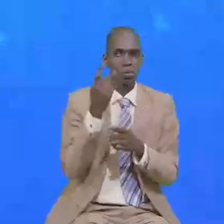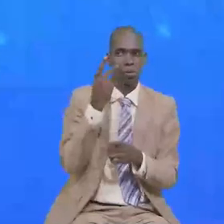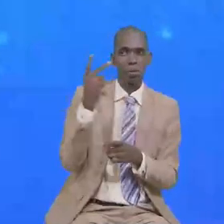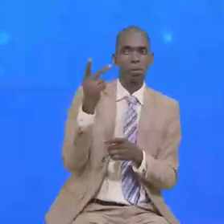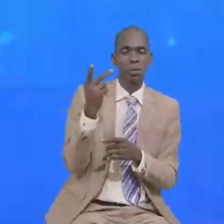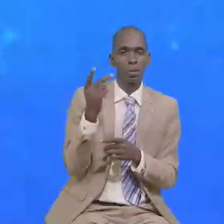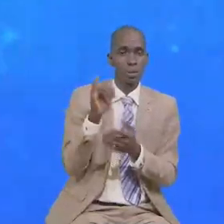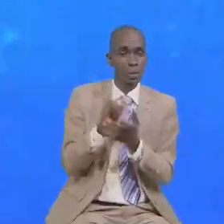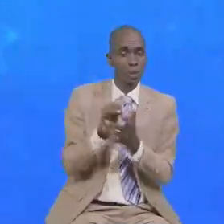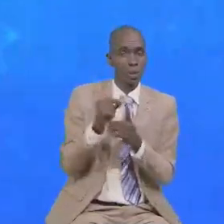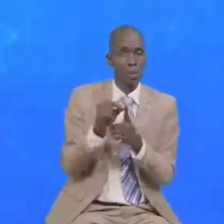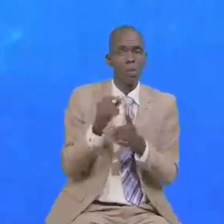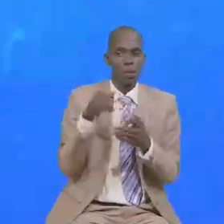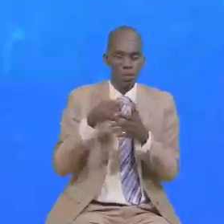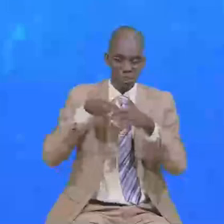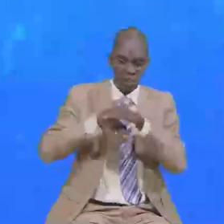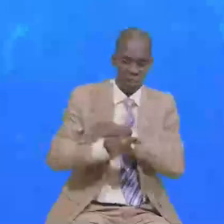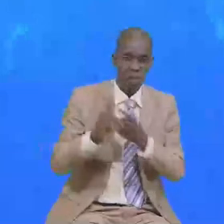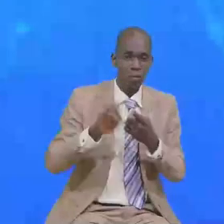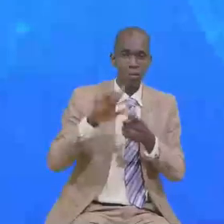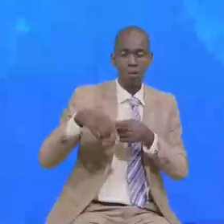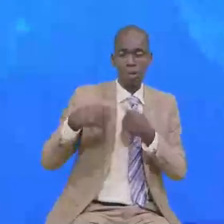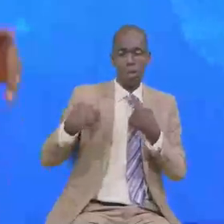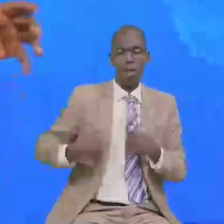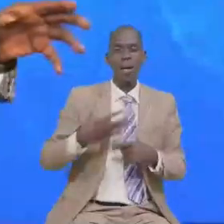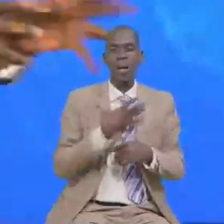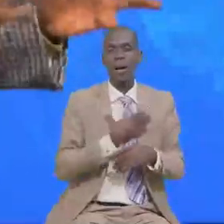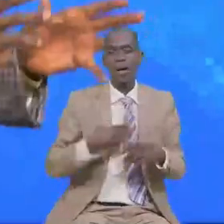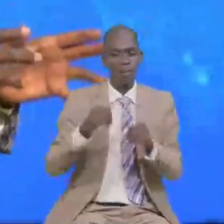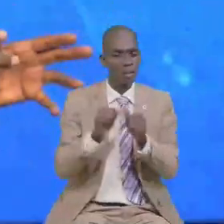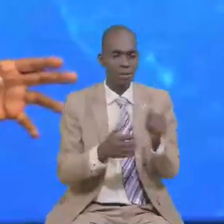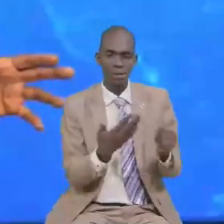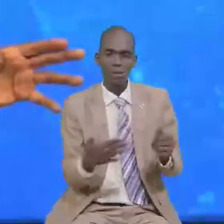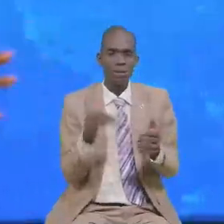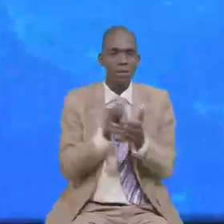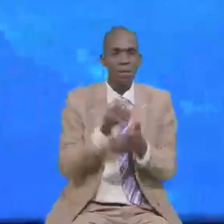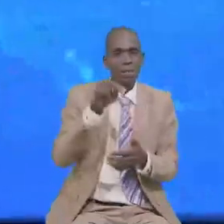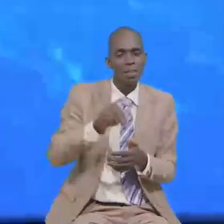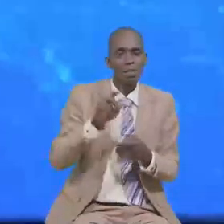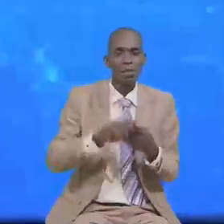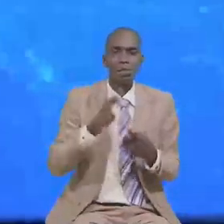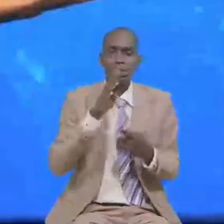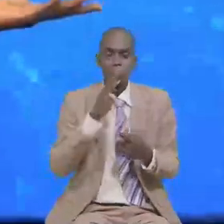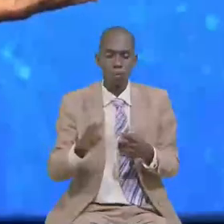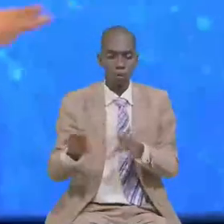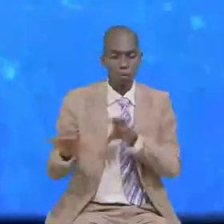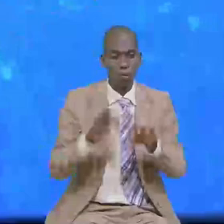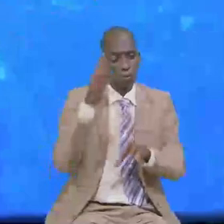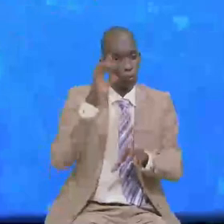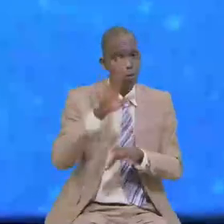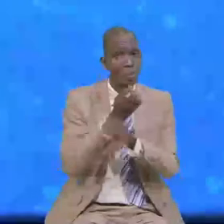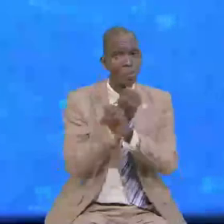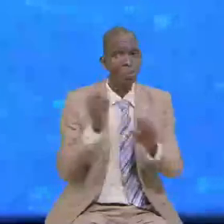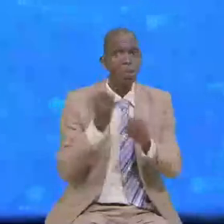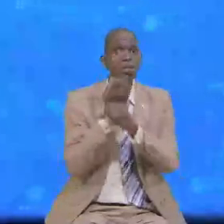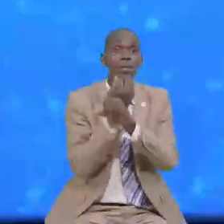Lorsque vous entendez cela, cela entre dans votre cœur. Et tout ce qui doit être fait pour votre